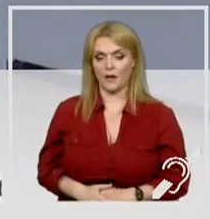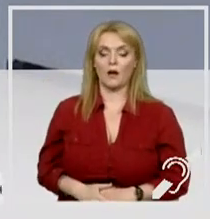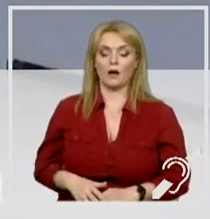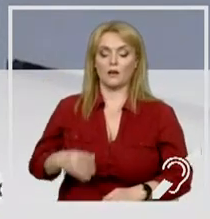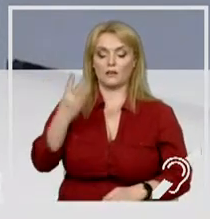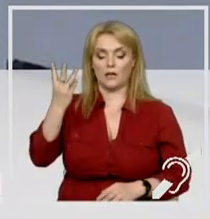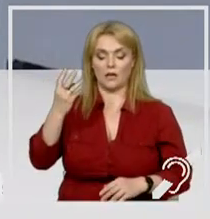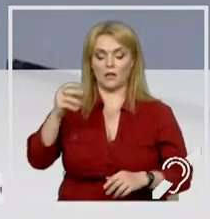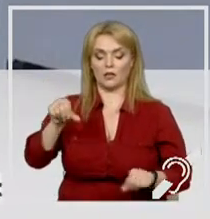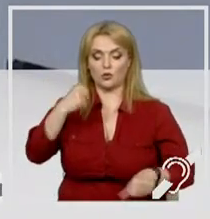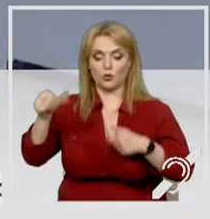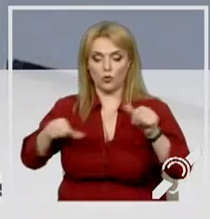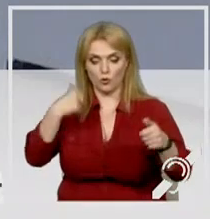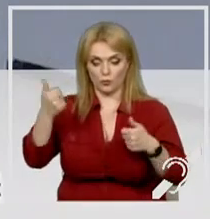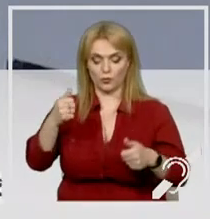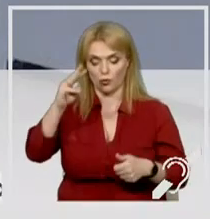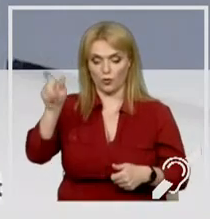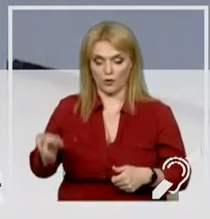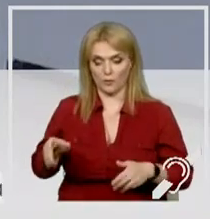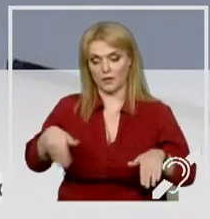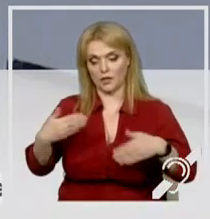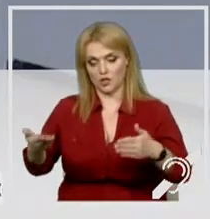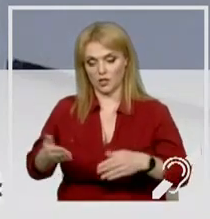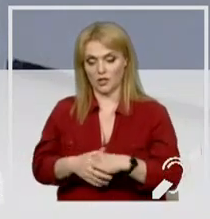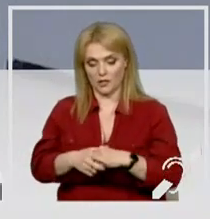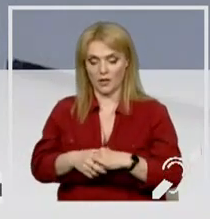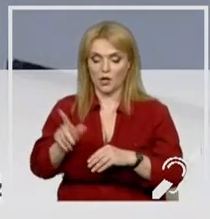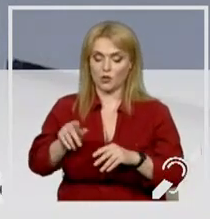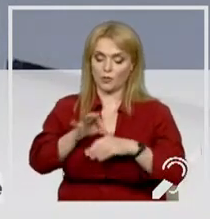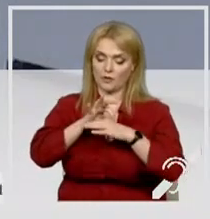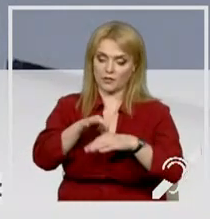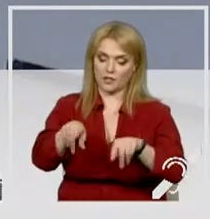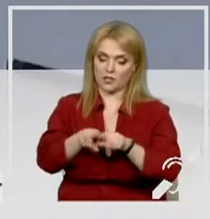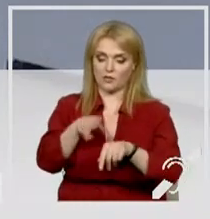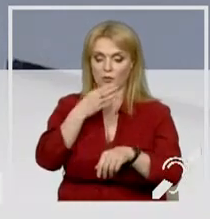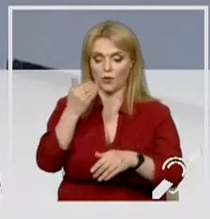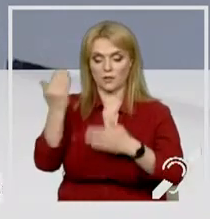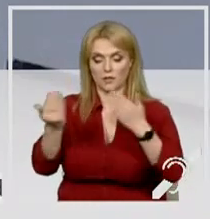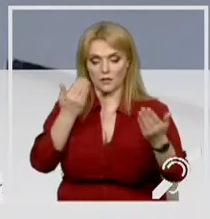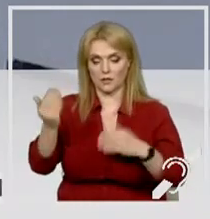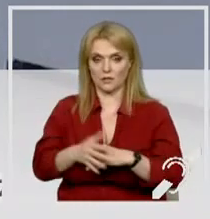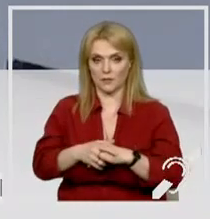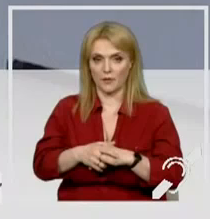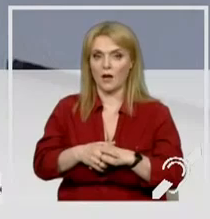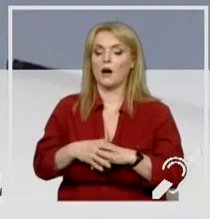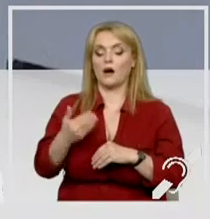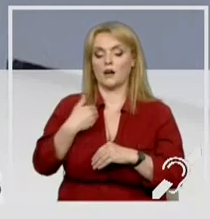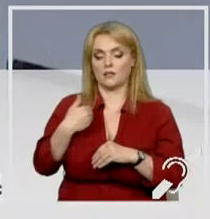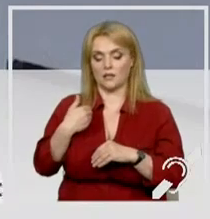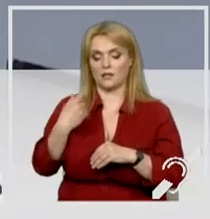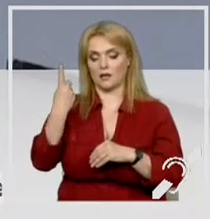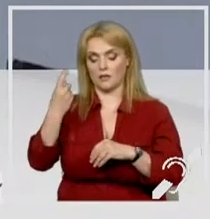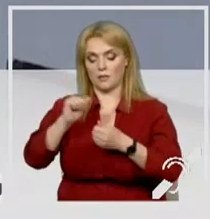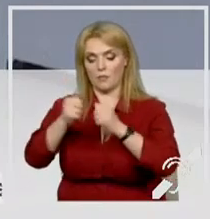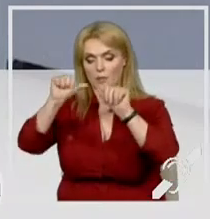sculptori care au prezentat propuneri pentru monumentul Reginei, ce urmează să fie edificat în scoarul Liceului Gheorghe Asachi din Chișinău. Asta în